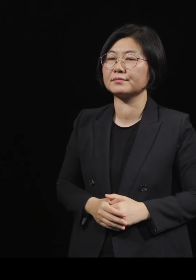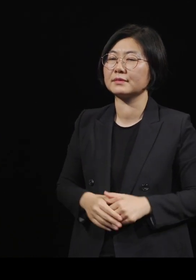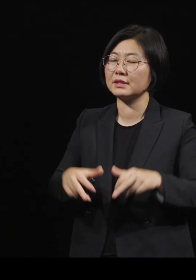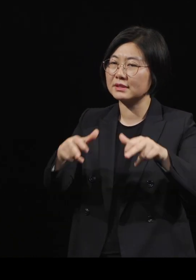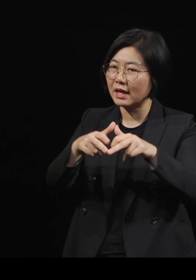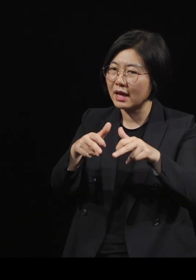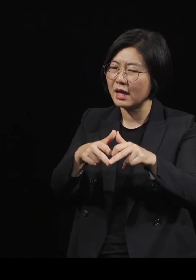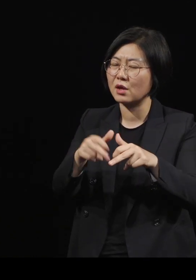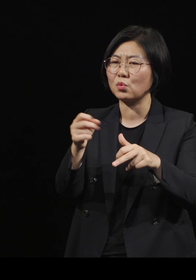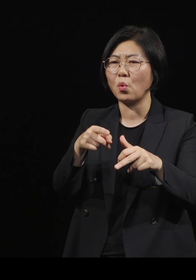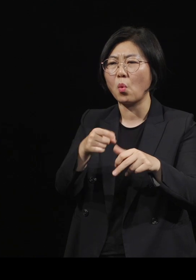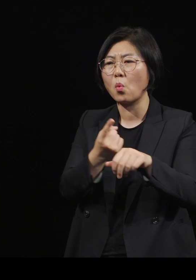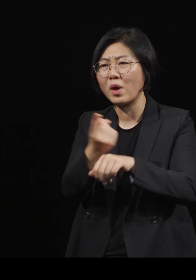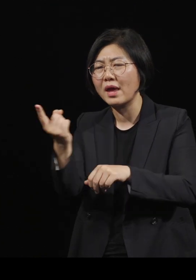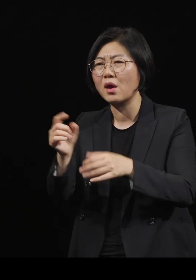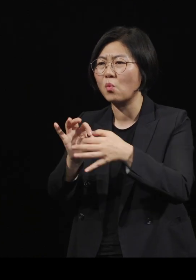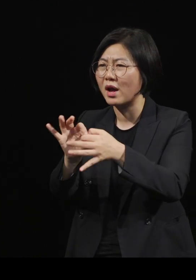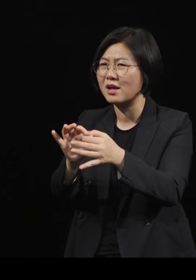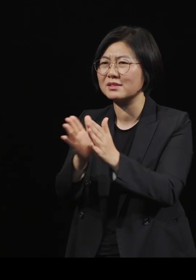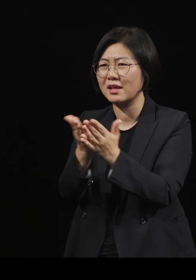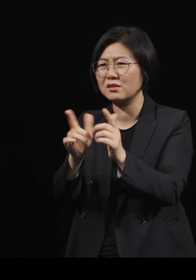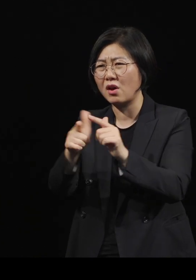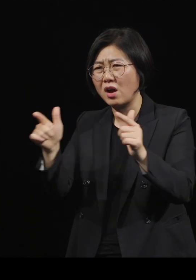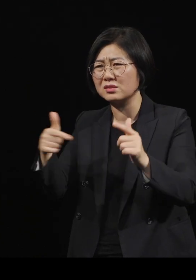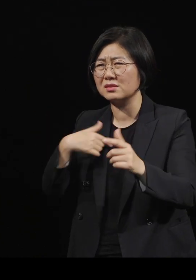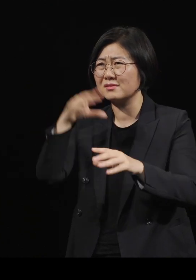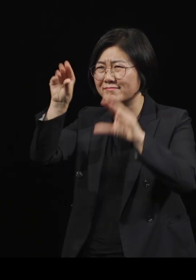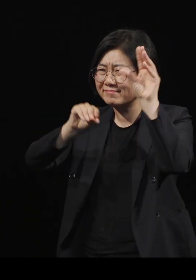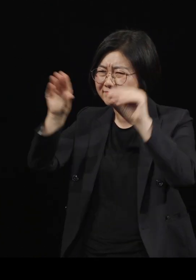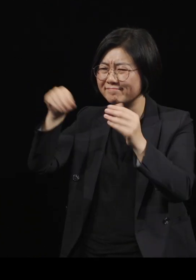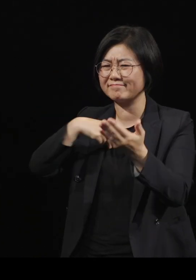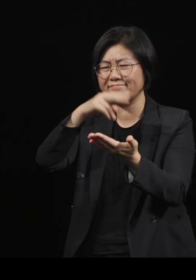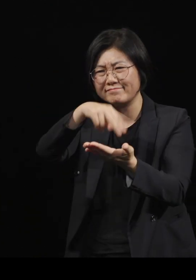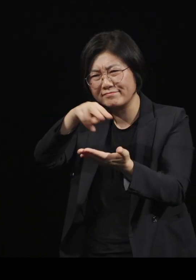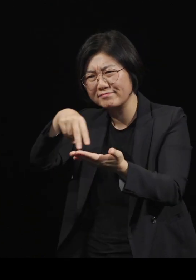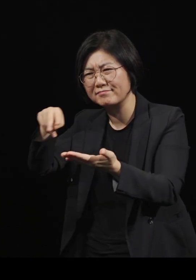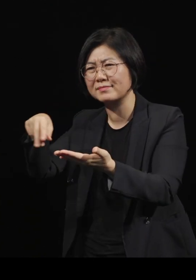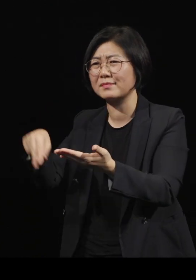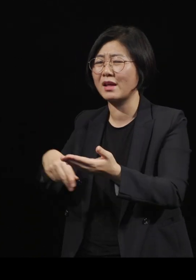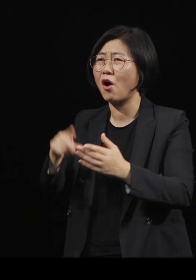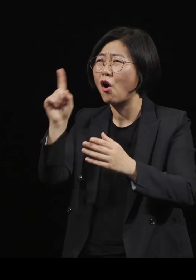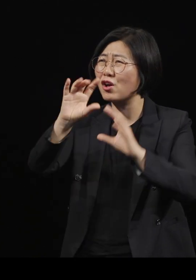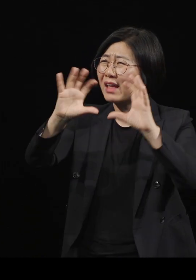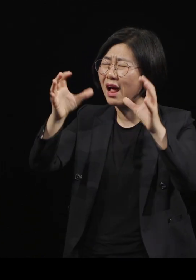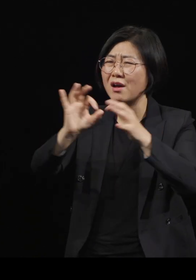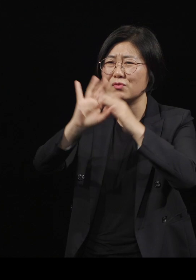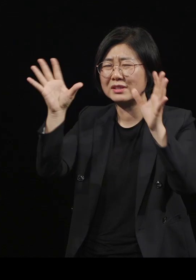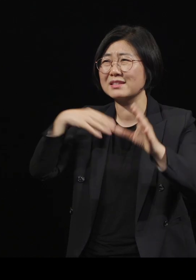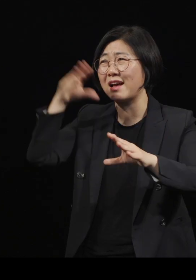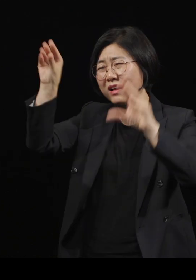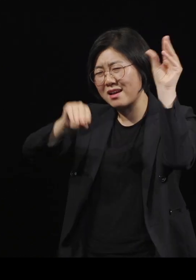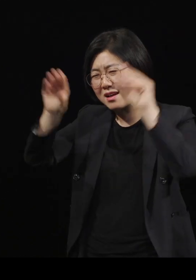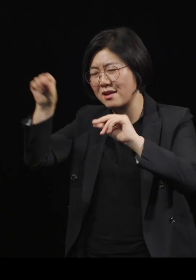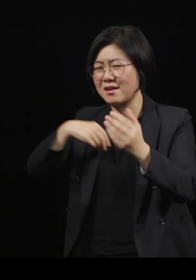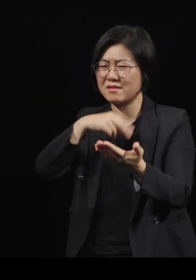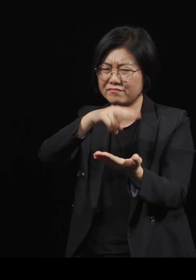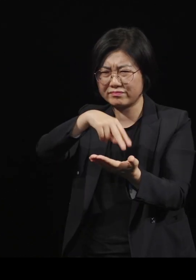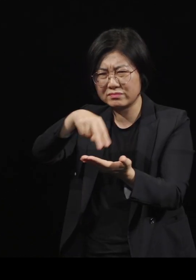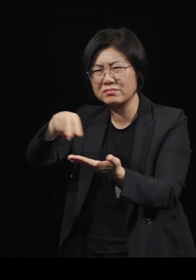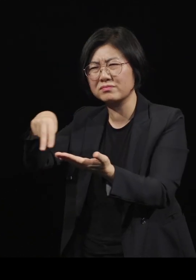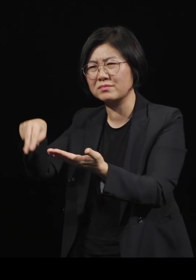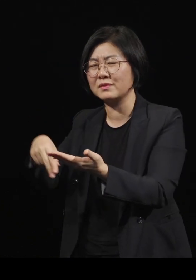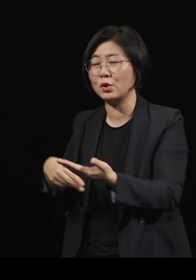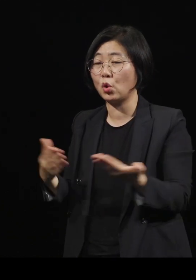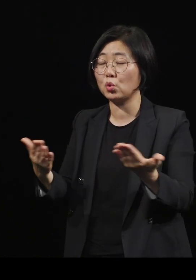그래서 장애학 관련된 책들을 좀 많이 보고 있는데요. 거기에 어느 나라를 막론하고